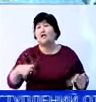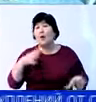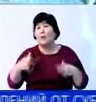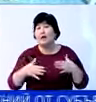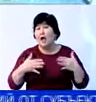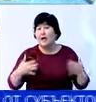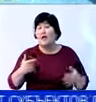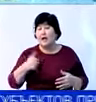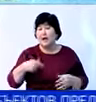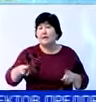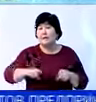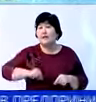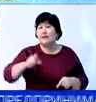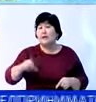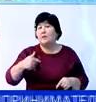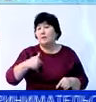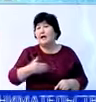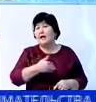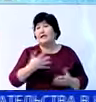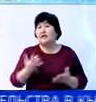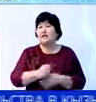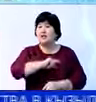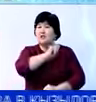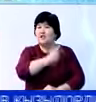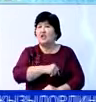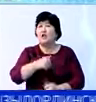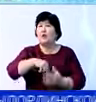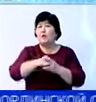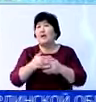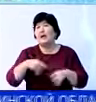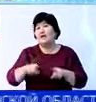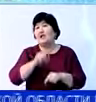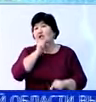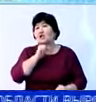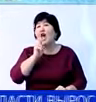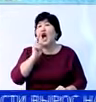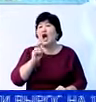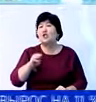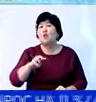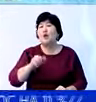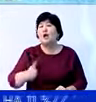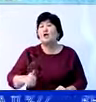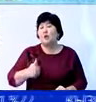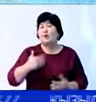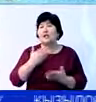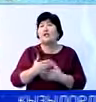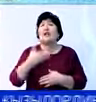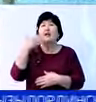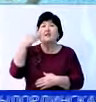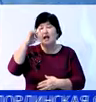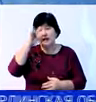подготовкой. Как и мои соперники, мне бы хотелось стать сильным борцом, как наш дедушка Кажымхан, и с гордостью нести флаг